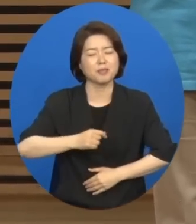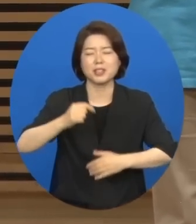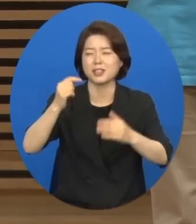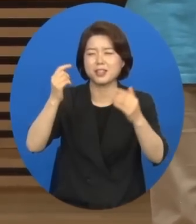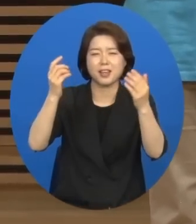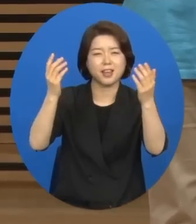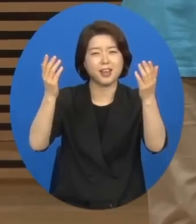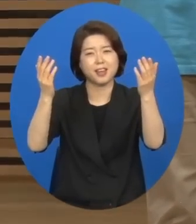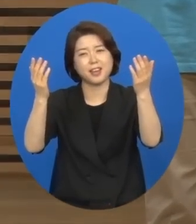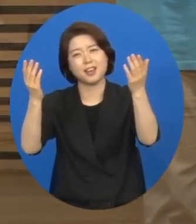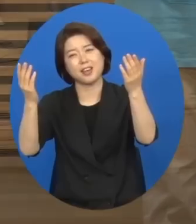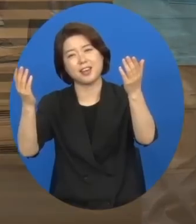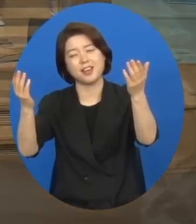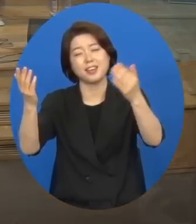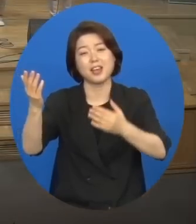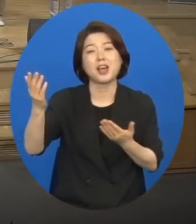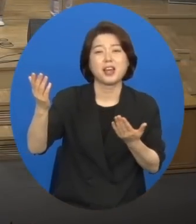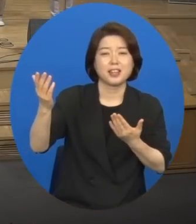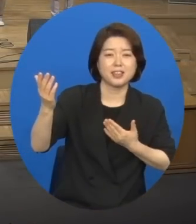원합니다.